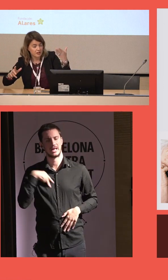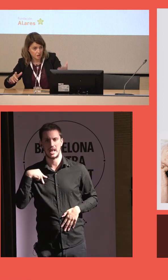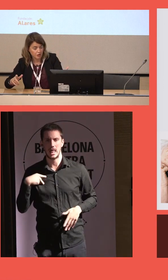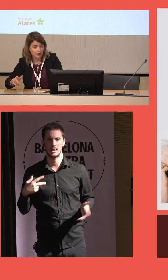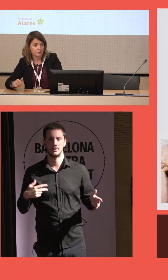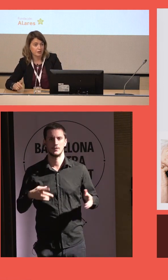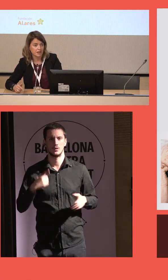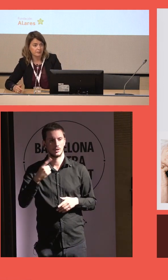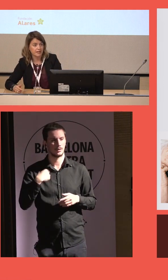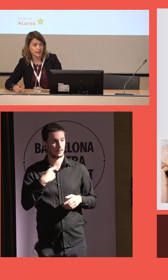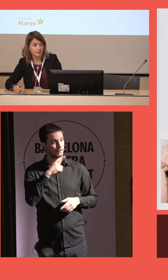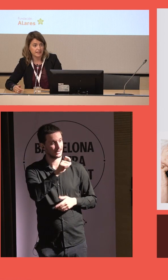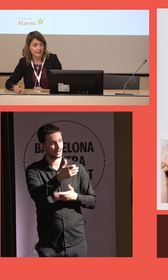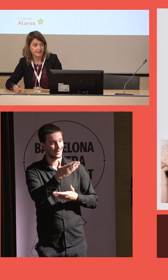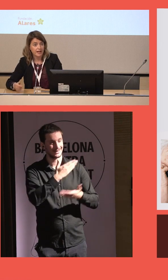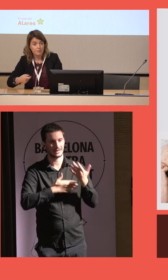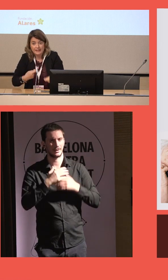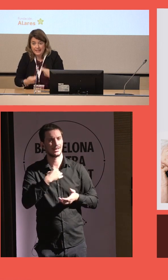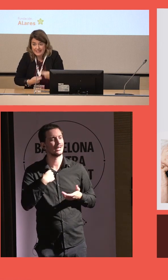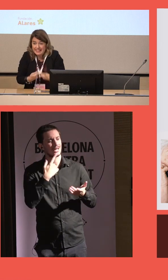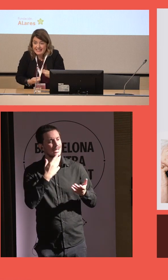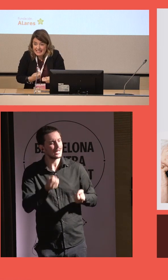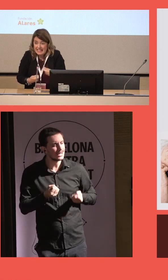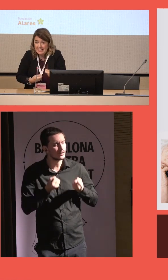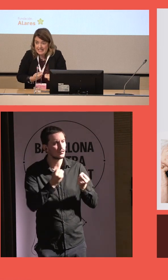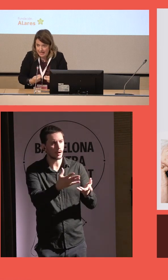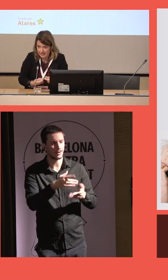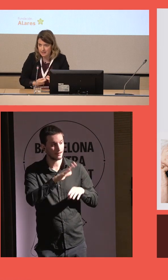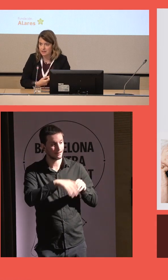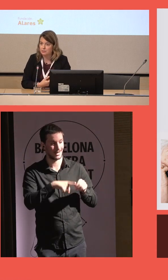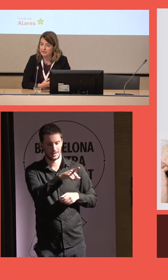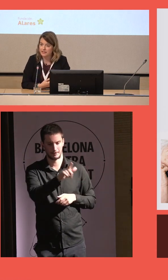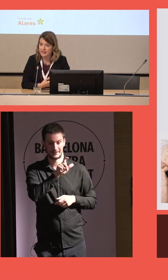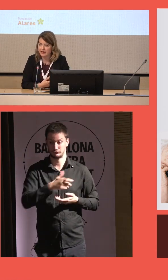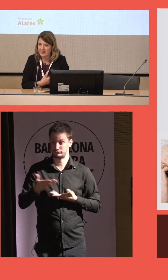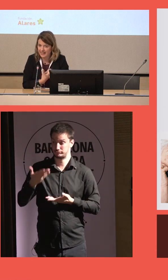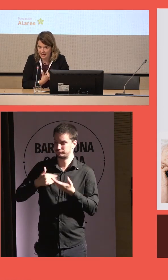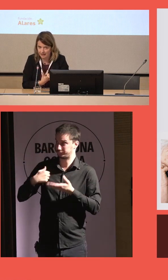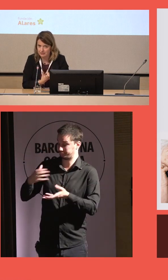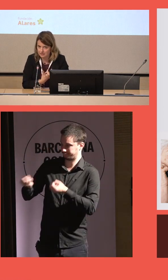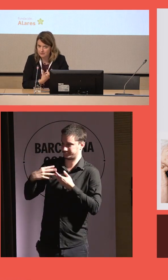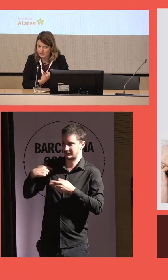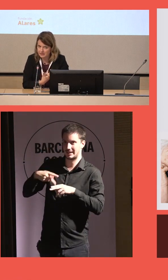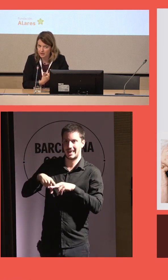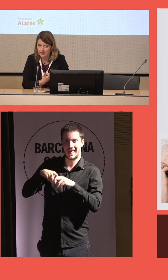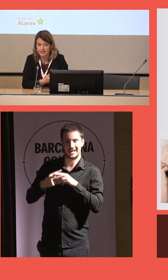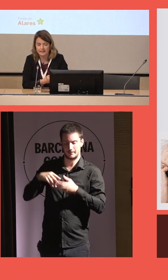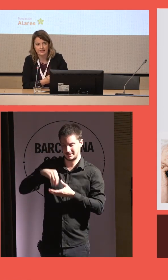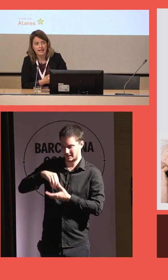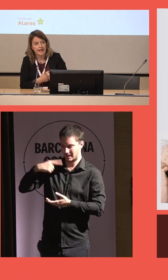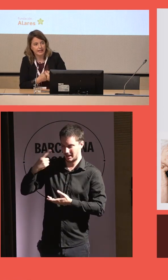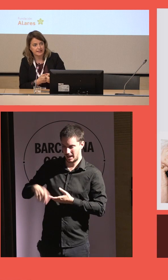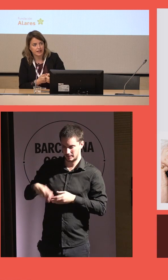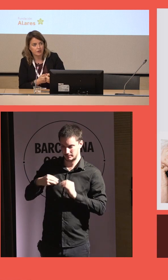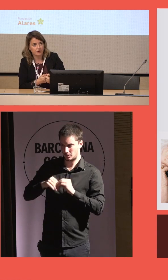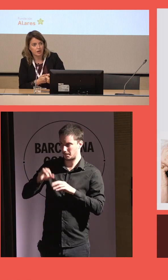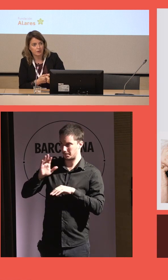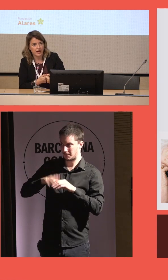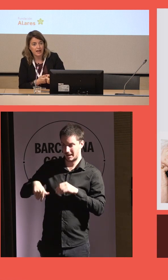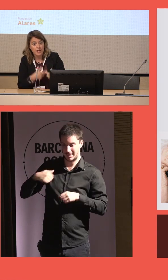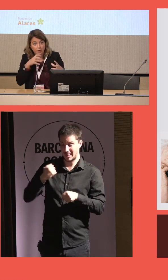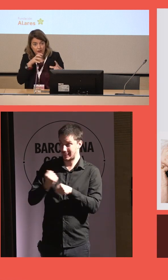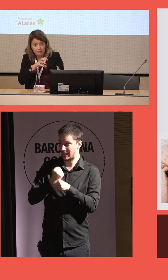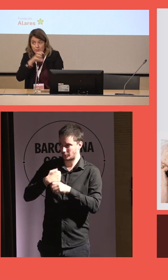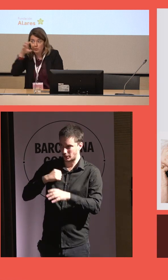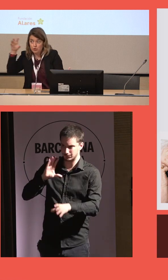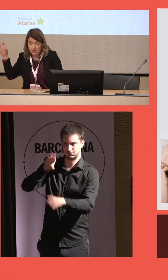informació a persones amb discapacitat per tal que tinguin les eines per fer real per ser una realitat aquesta inclusió